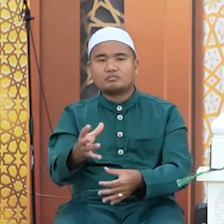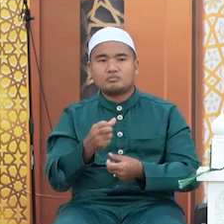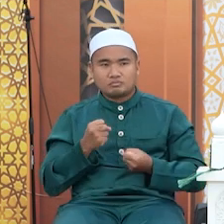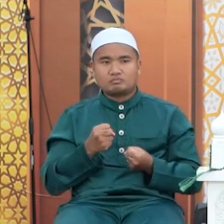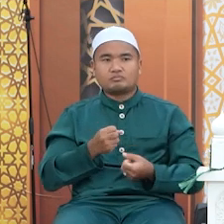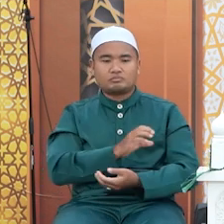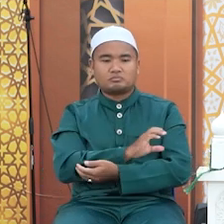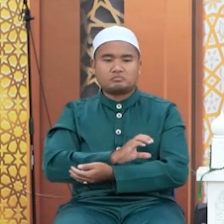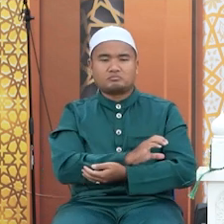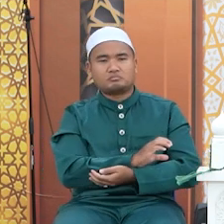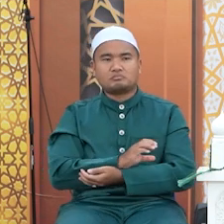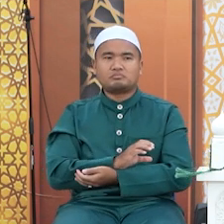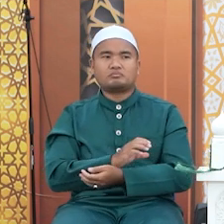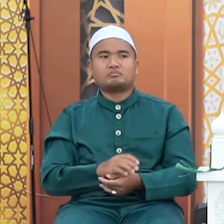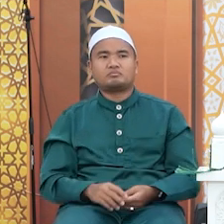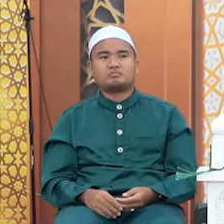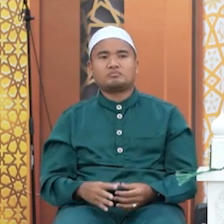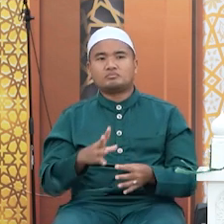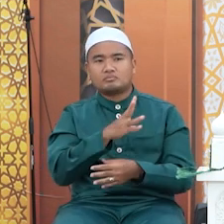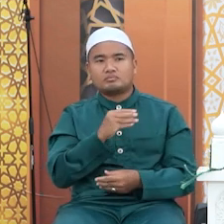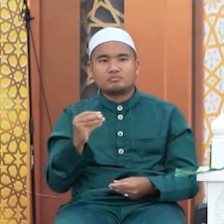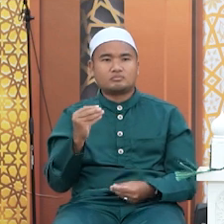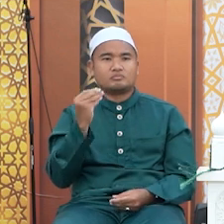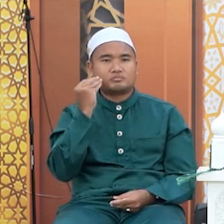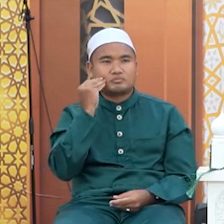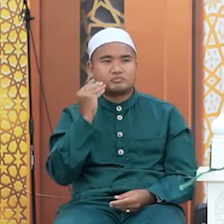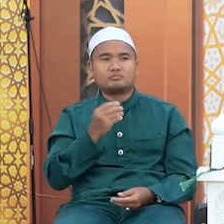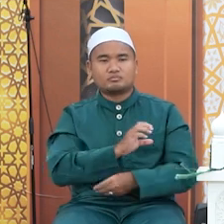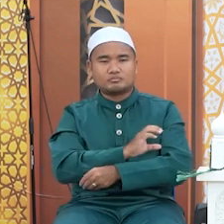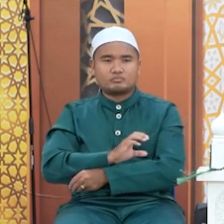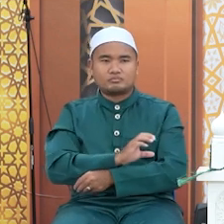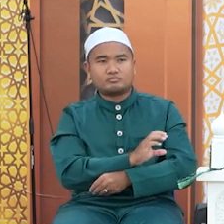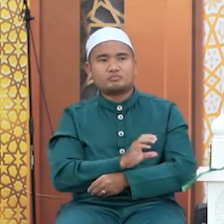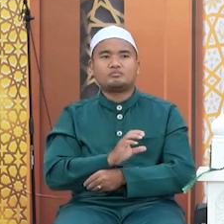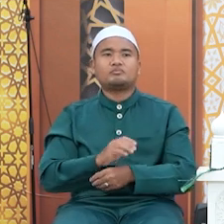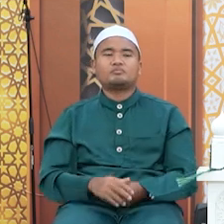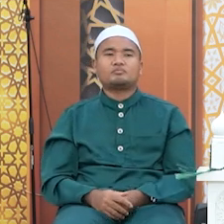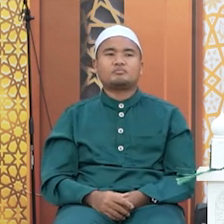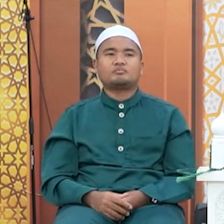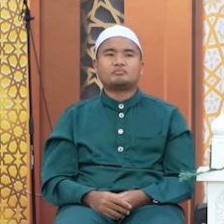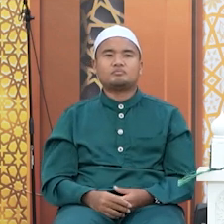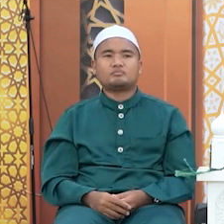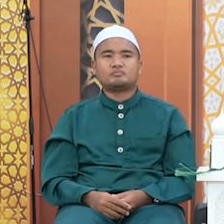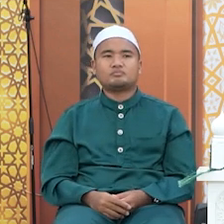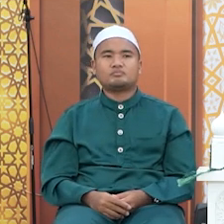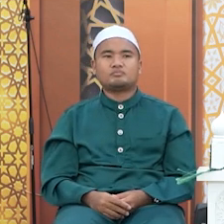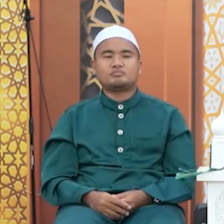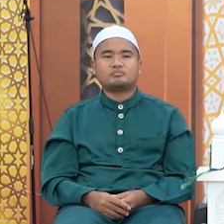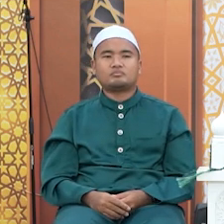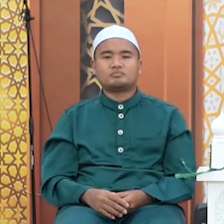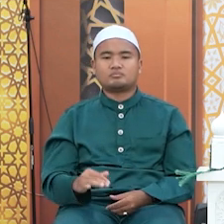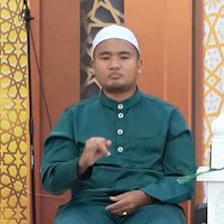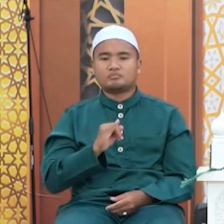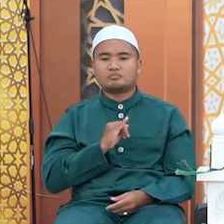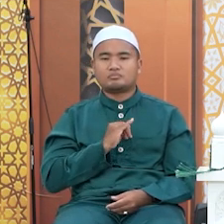Kata seorang sahabat bernama Al-Aqrab bin Habis, innali asharata aulad ma qabbaltu wahidan minhum. Aku